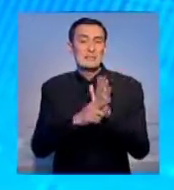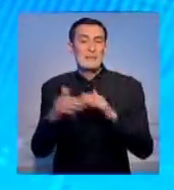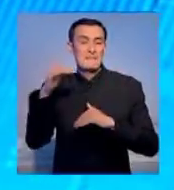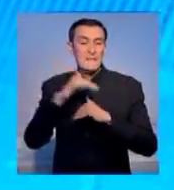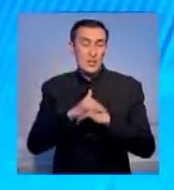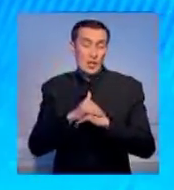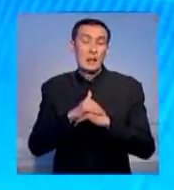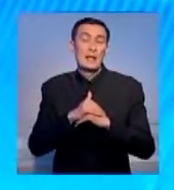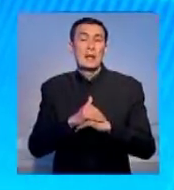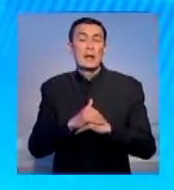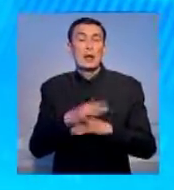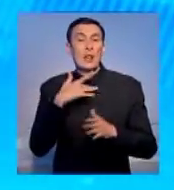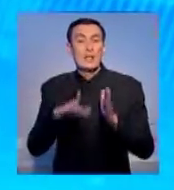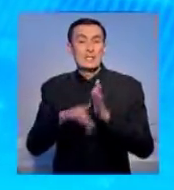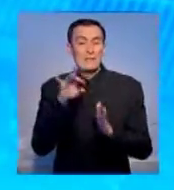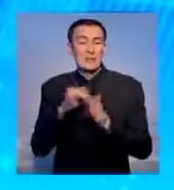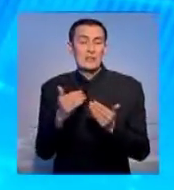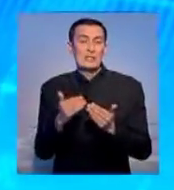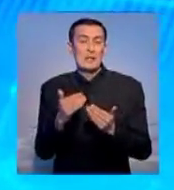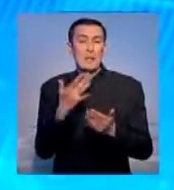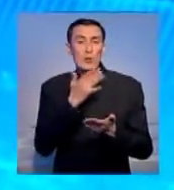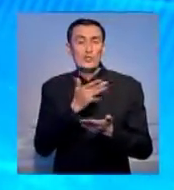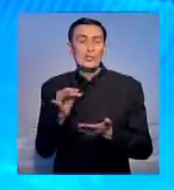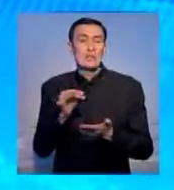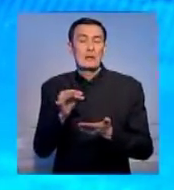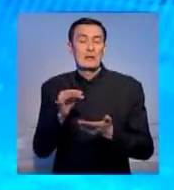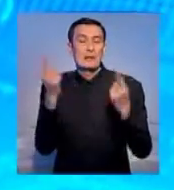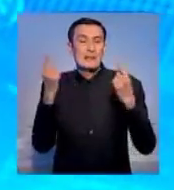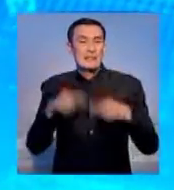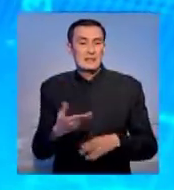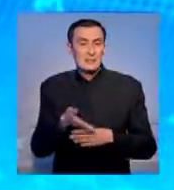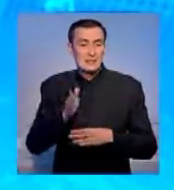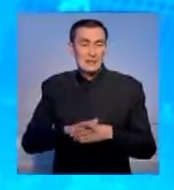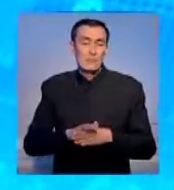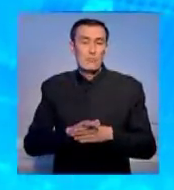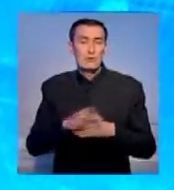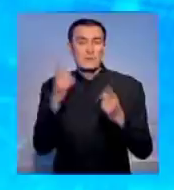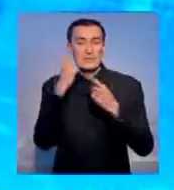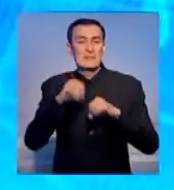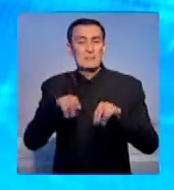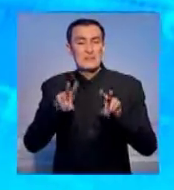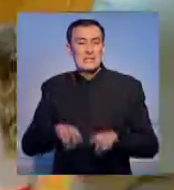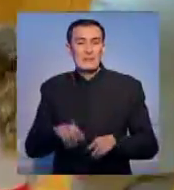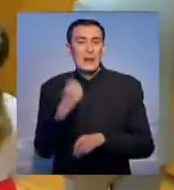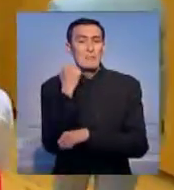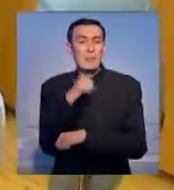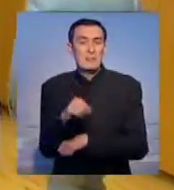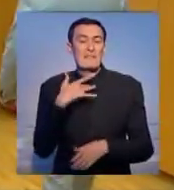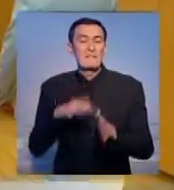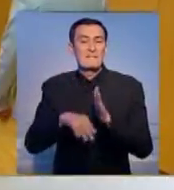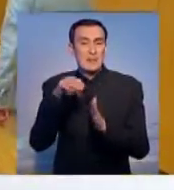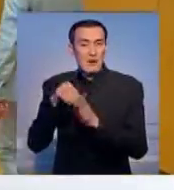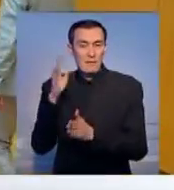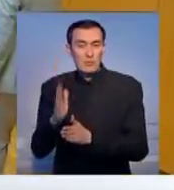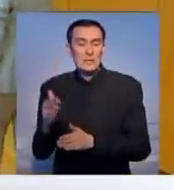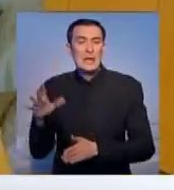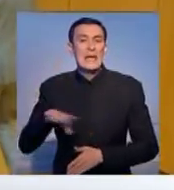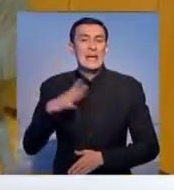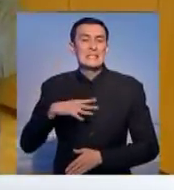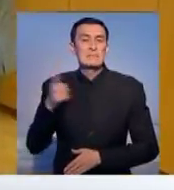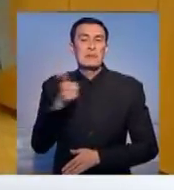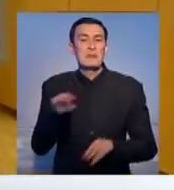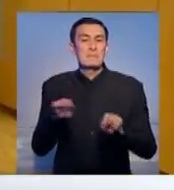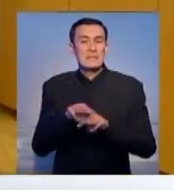19:00. Голосование проходит на фоне политического и миграционного кризисов. По прогнозам политологов, победителем выборов станет